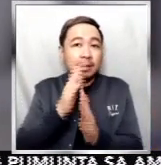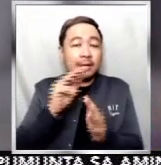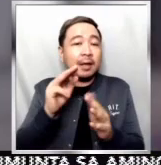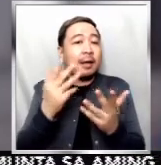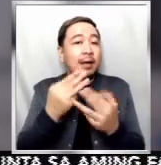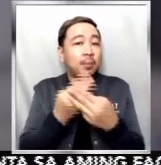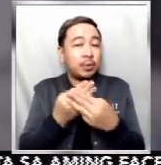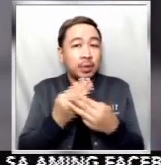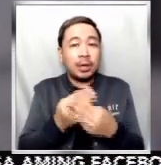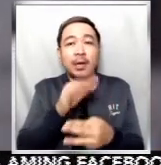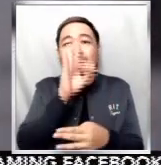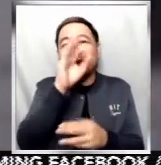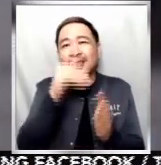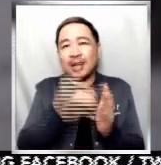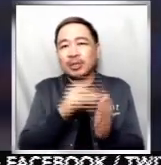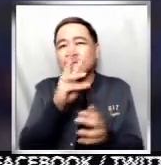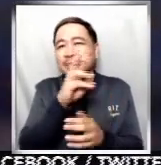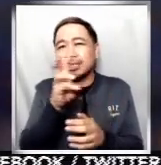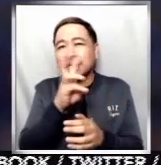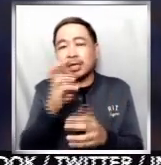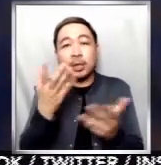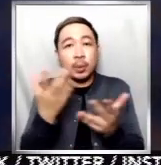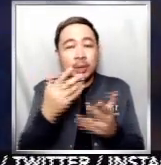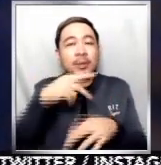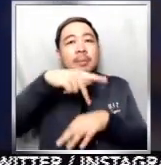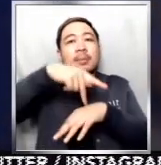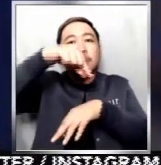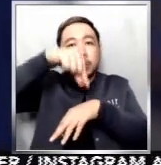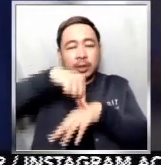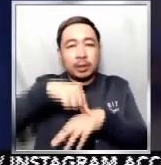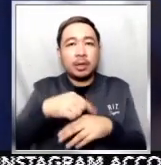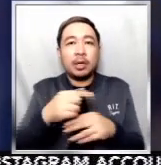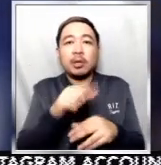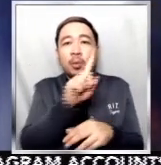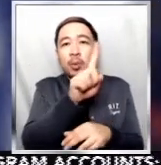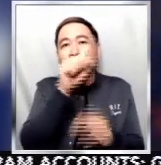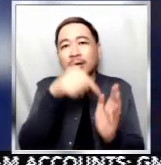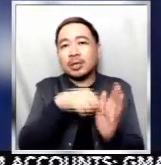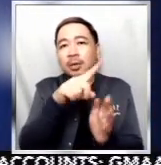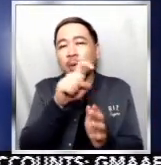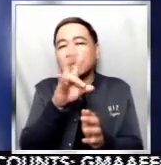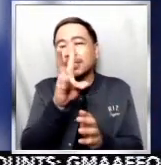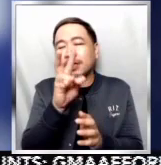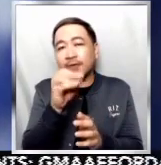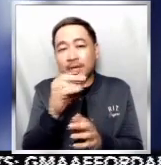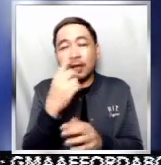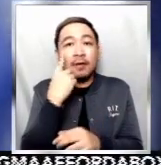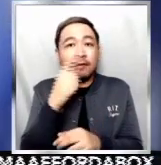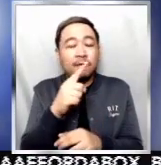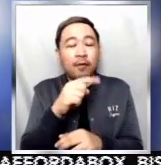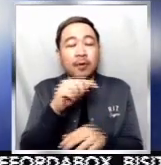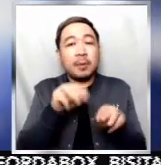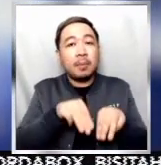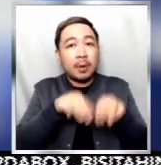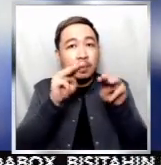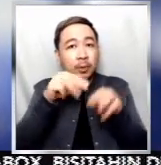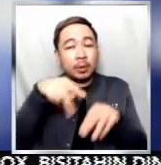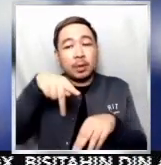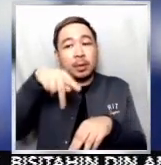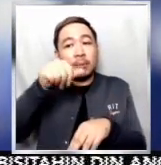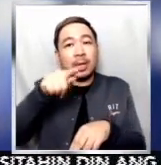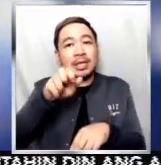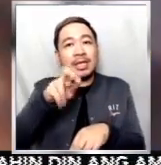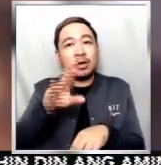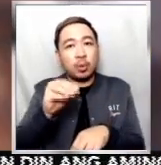9,360 naman ang alokasyon ng Parañaque. Tig 1,170 doses para sa Malabon, Pateros at Pasay at